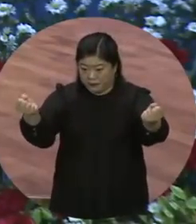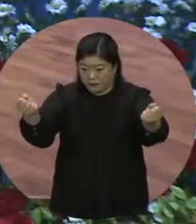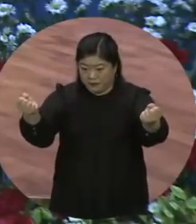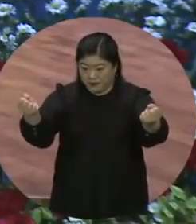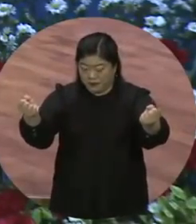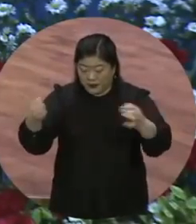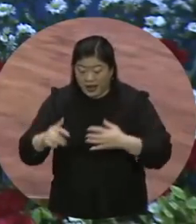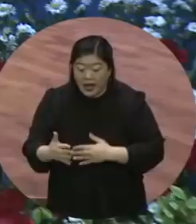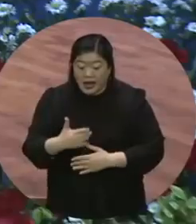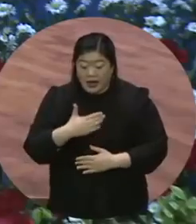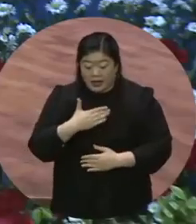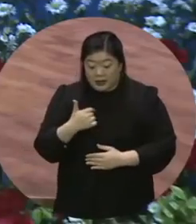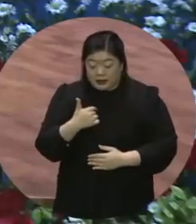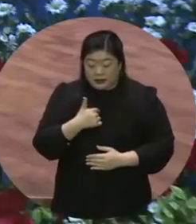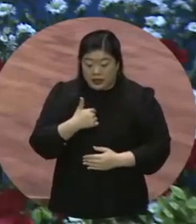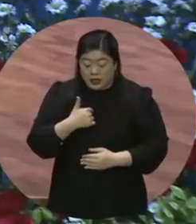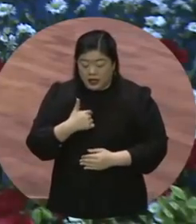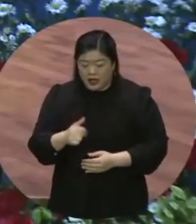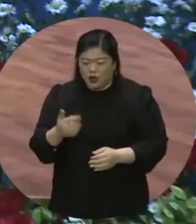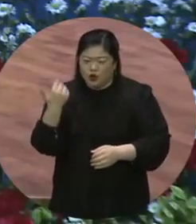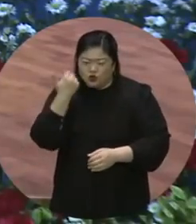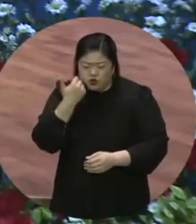지어도 원죄 때문에 지옥 가요.